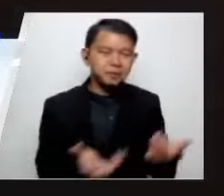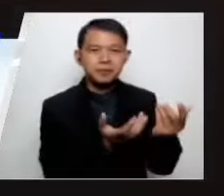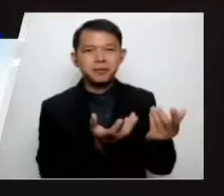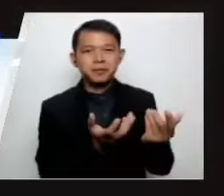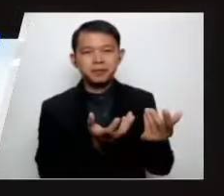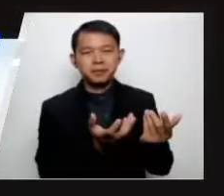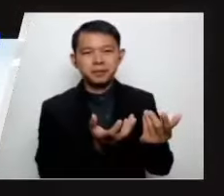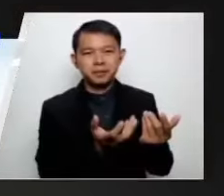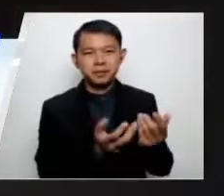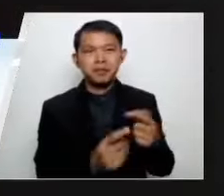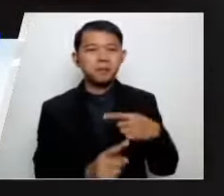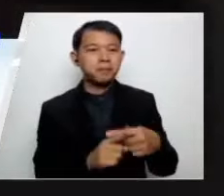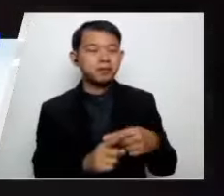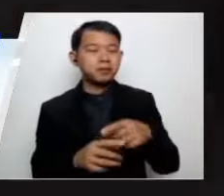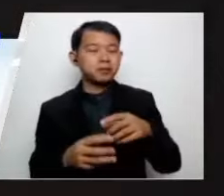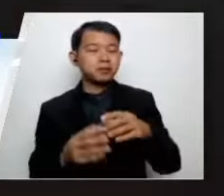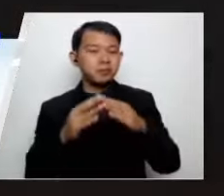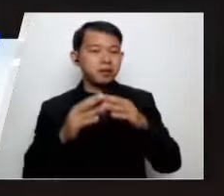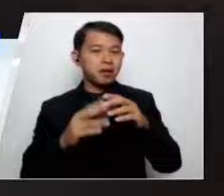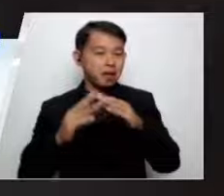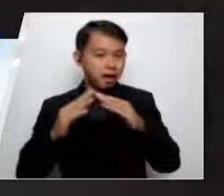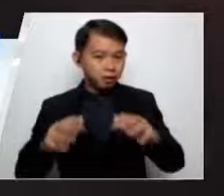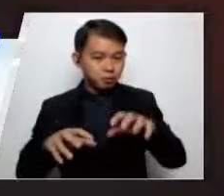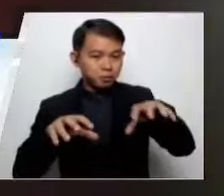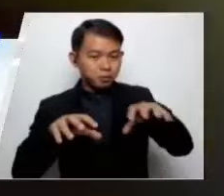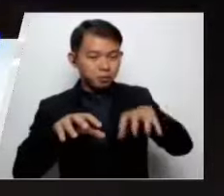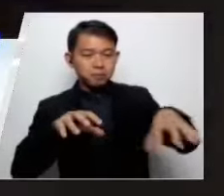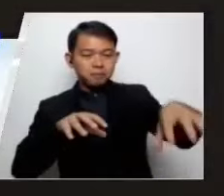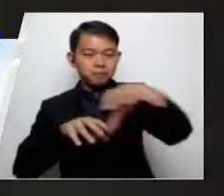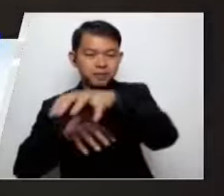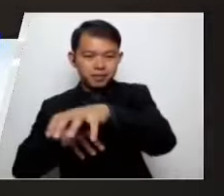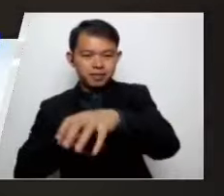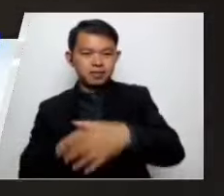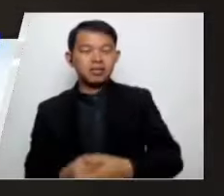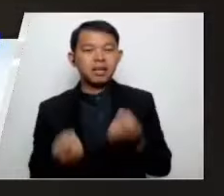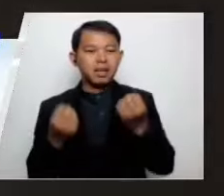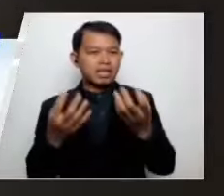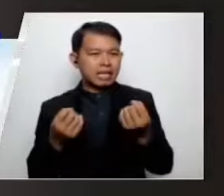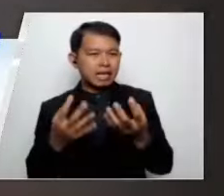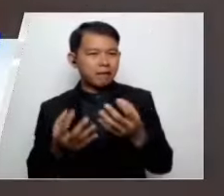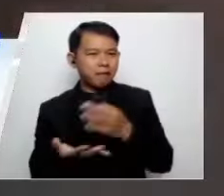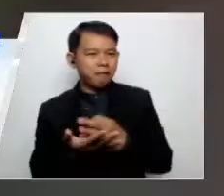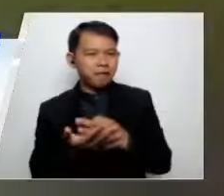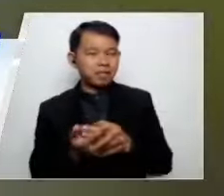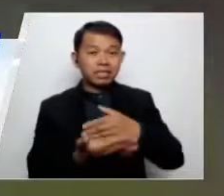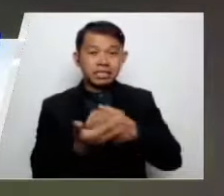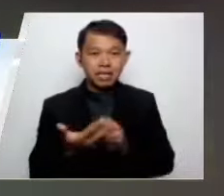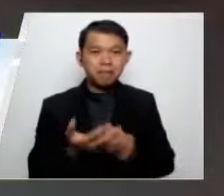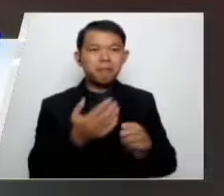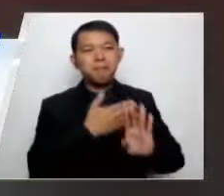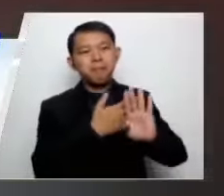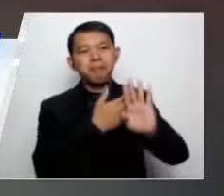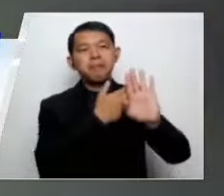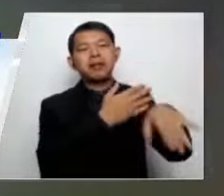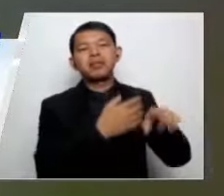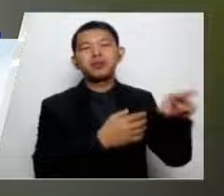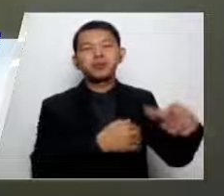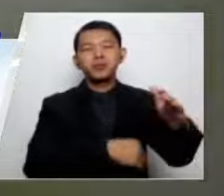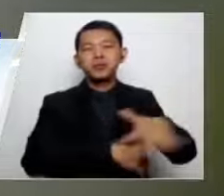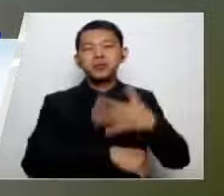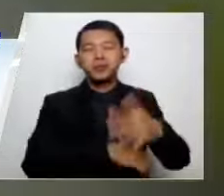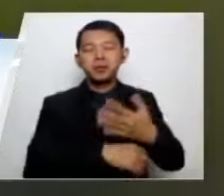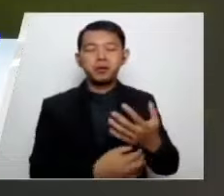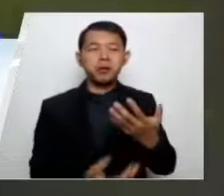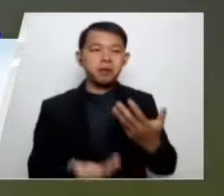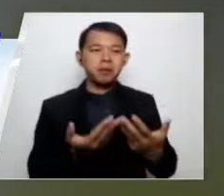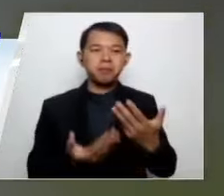sa paligid. Sa dami ng isda, binalik ang ilan sa dagat. Ayon sa BFAR sa Panakan, posibleng dahil ito sa breeding